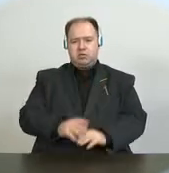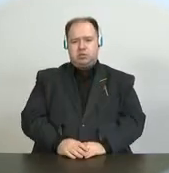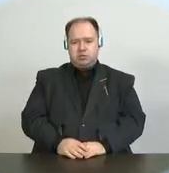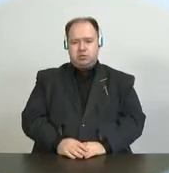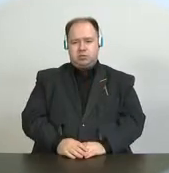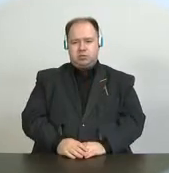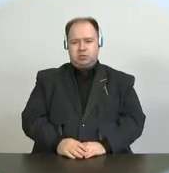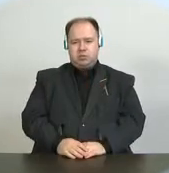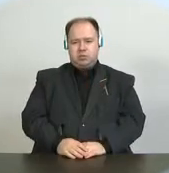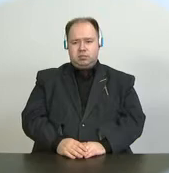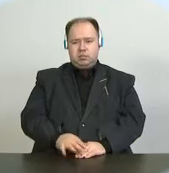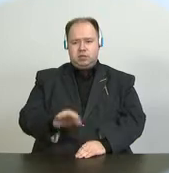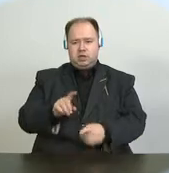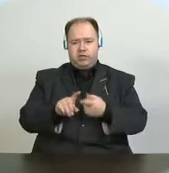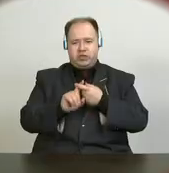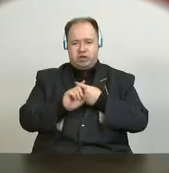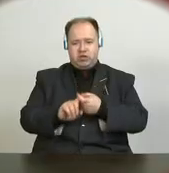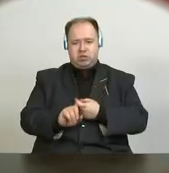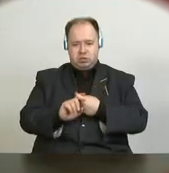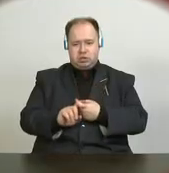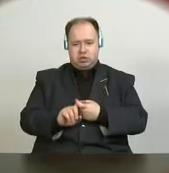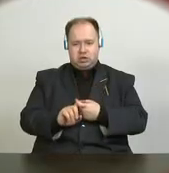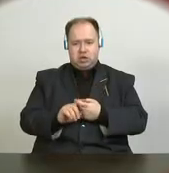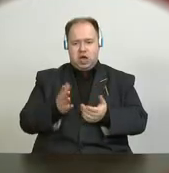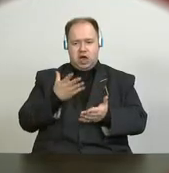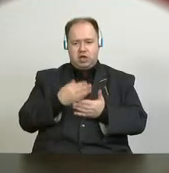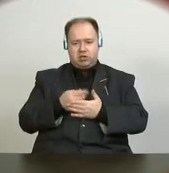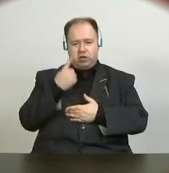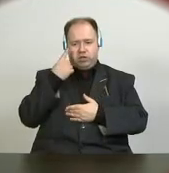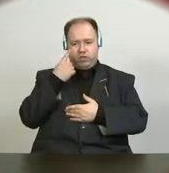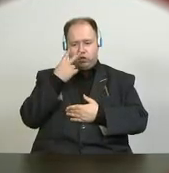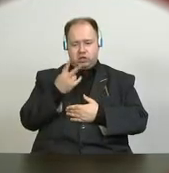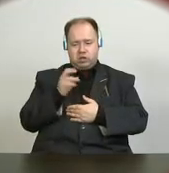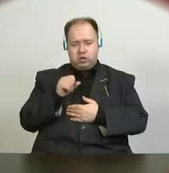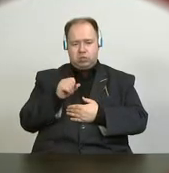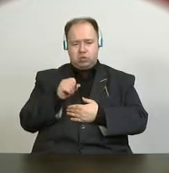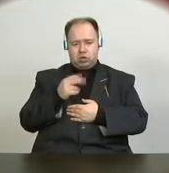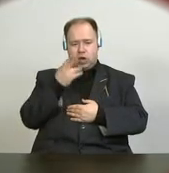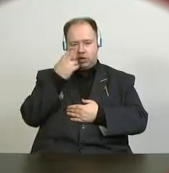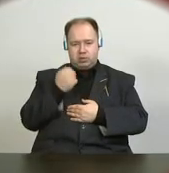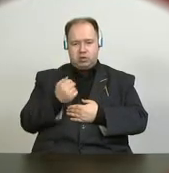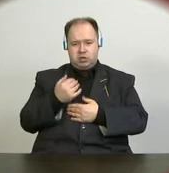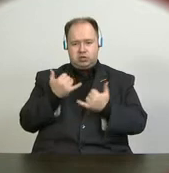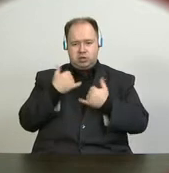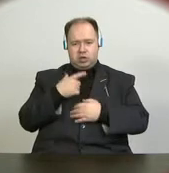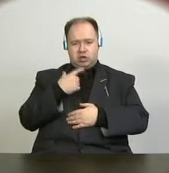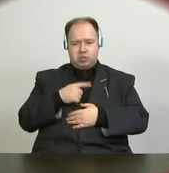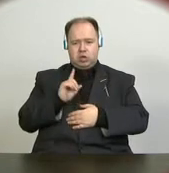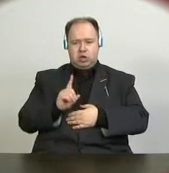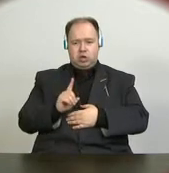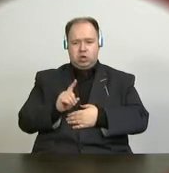соответственно в зависимости от от зрения можно их адаптировать под себя единственное что все равно не